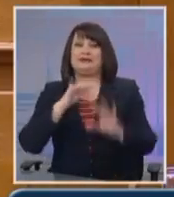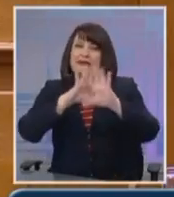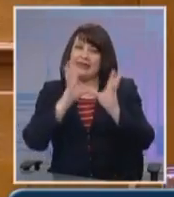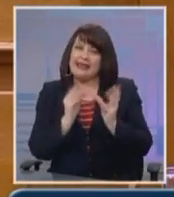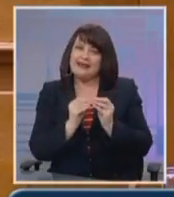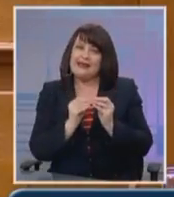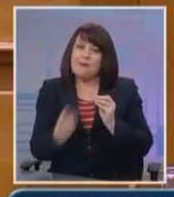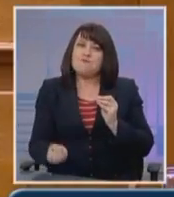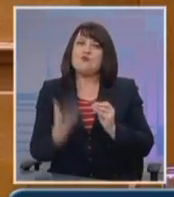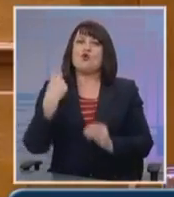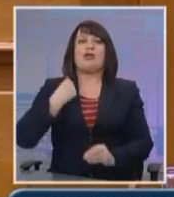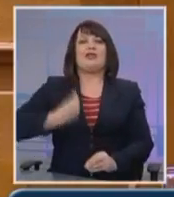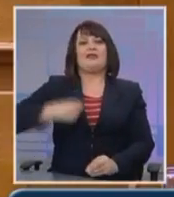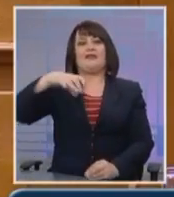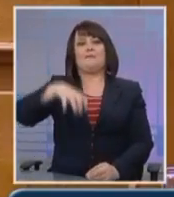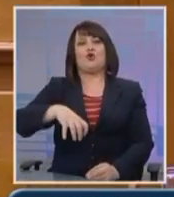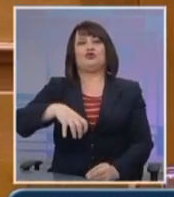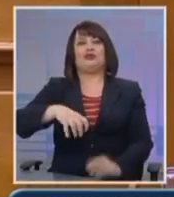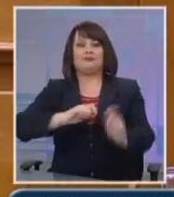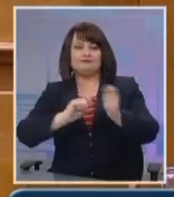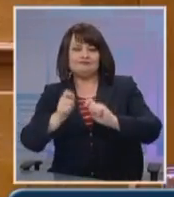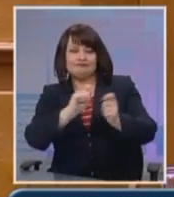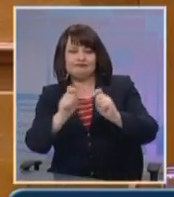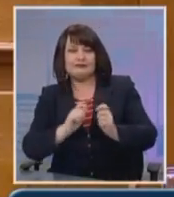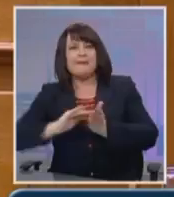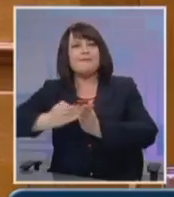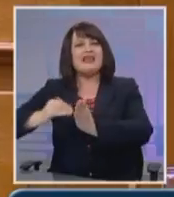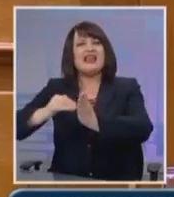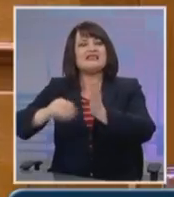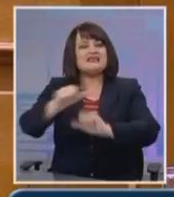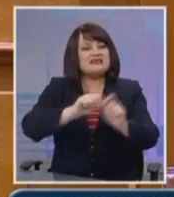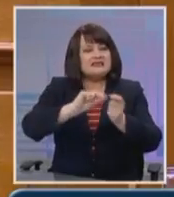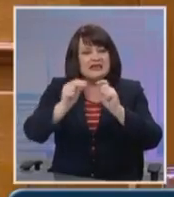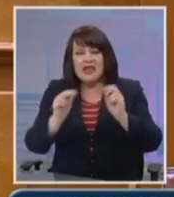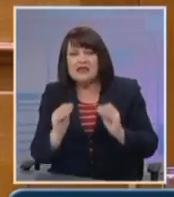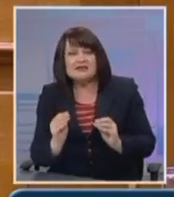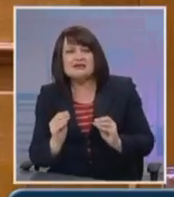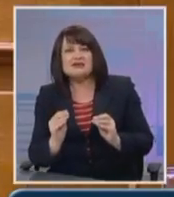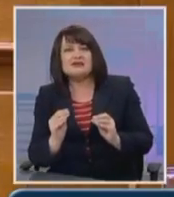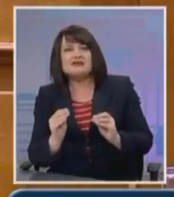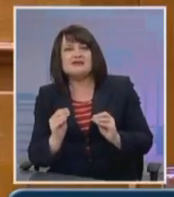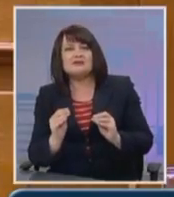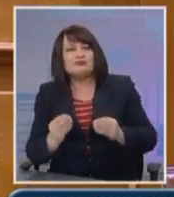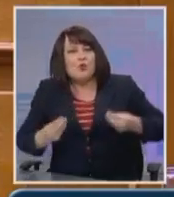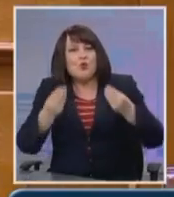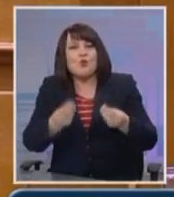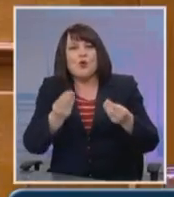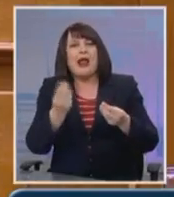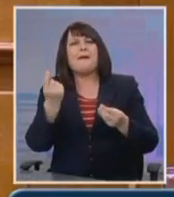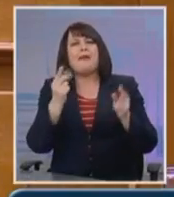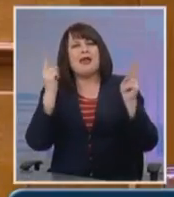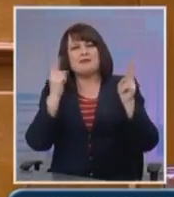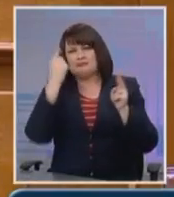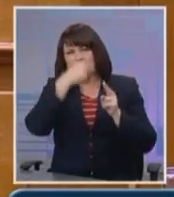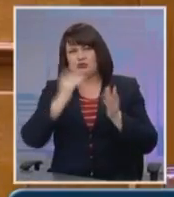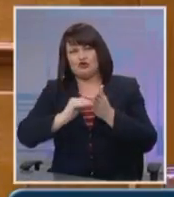νέο δημόσιο με αναδιάταξη υπηρεσιών, ώστε να μπορεί να προσφέρει περισσότερα με λιγότερα, λιγότερο προσωπικό όχι